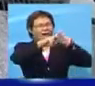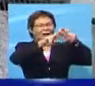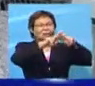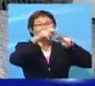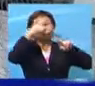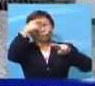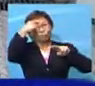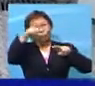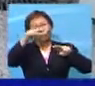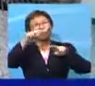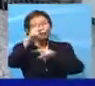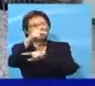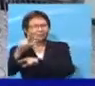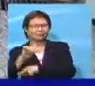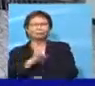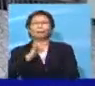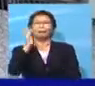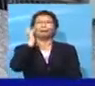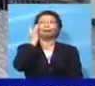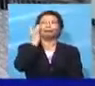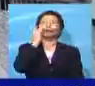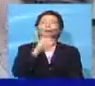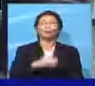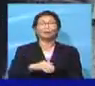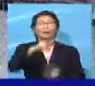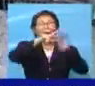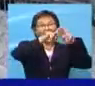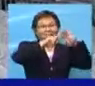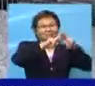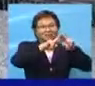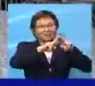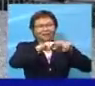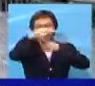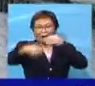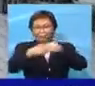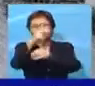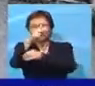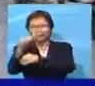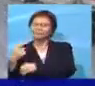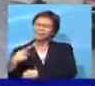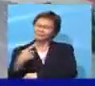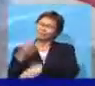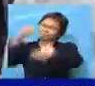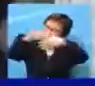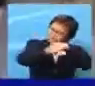#aboutKL. Saya sendiri pun tak tahu. Jadi jangan lupa #aboutKL. Jom kita masuk dalam.